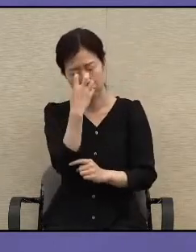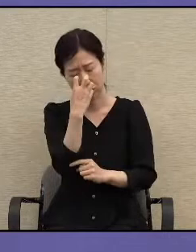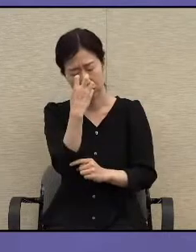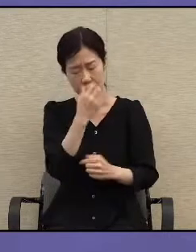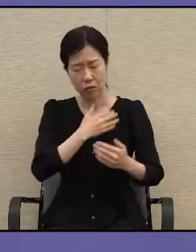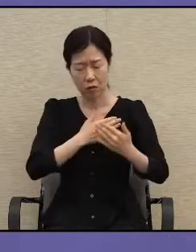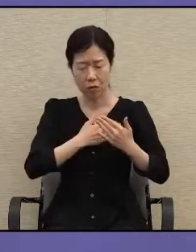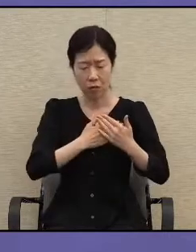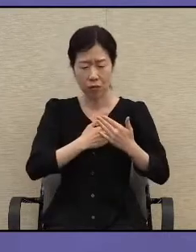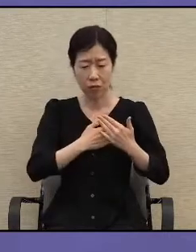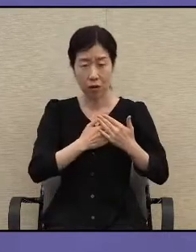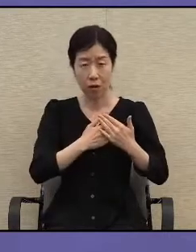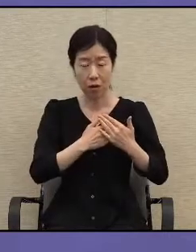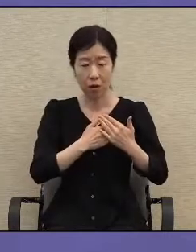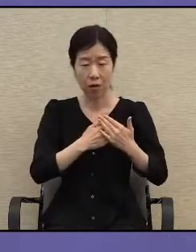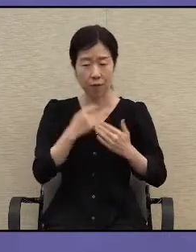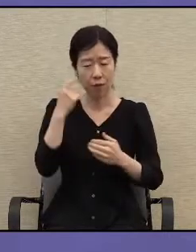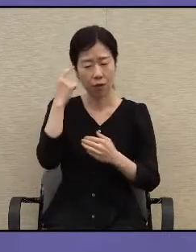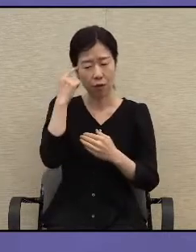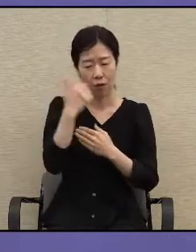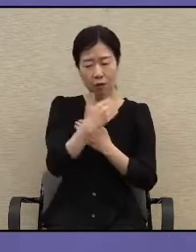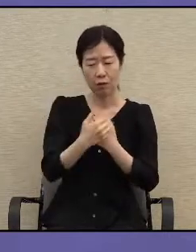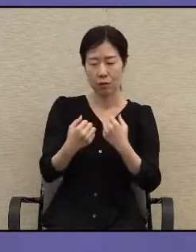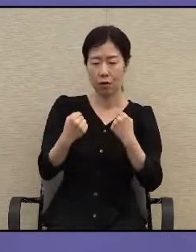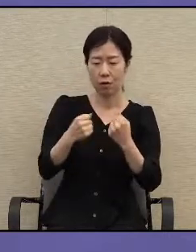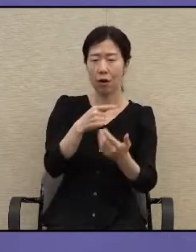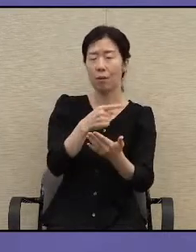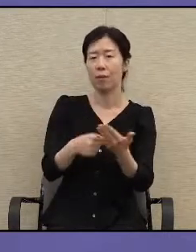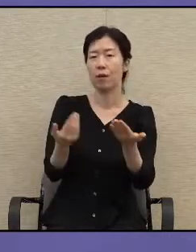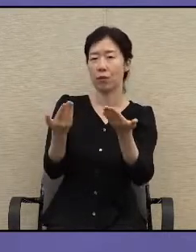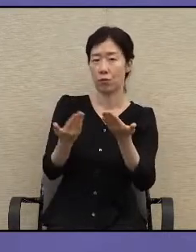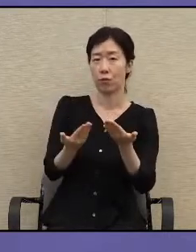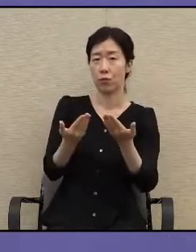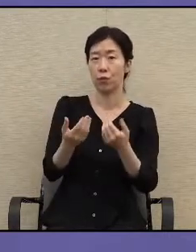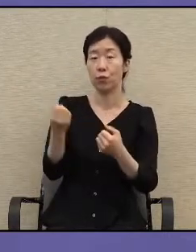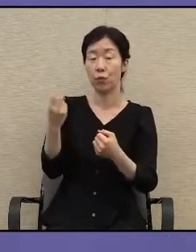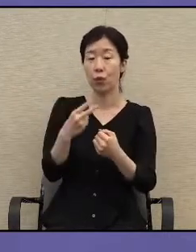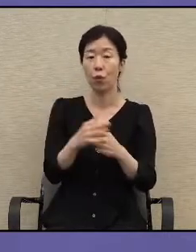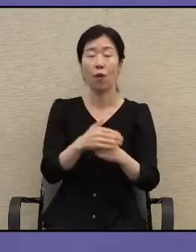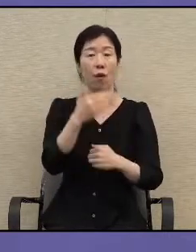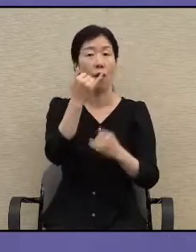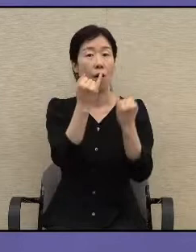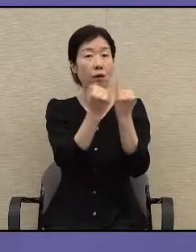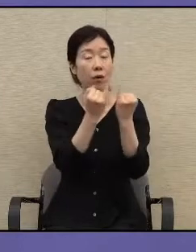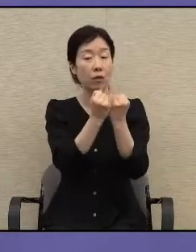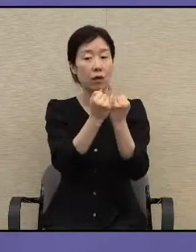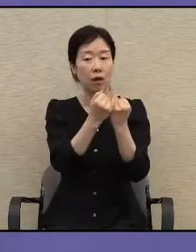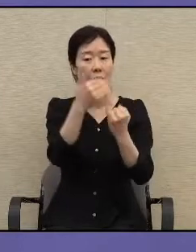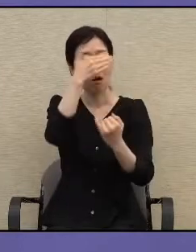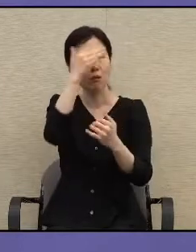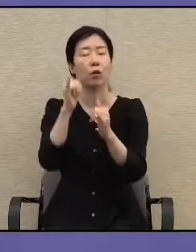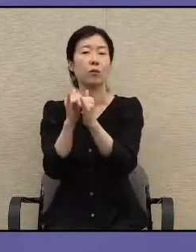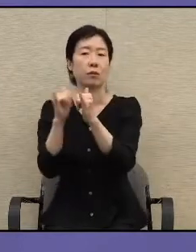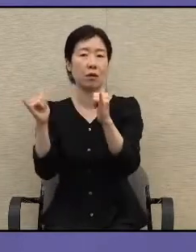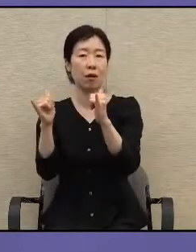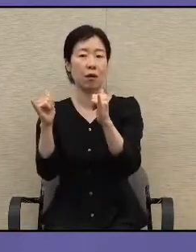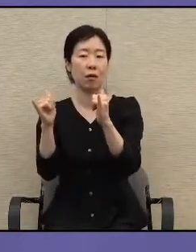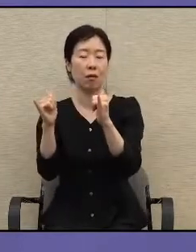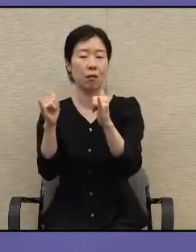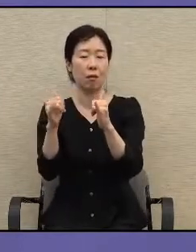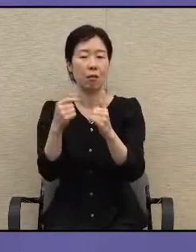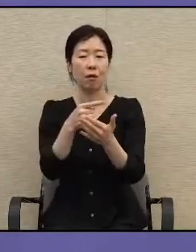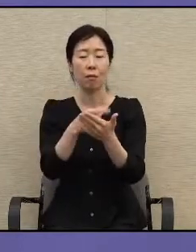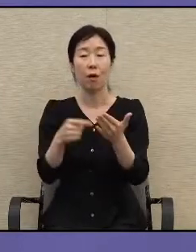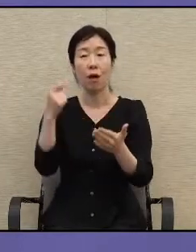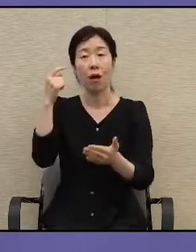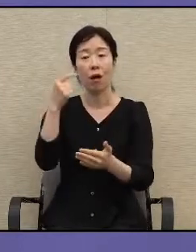이러한 정신건강 영역에 굉장히 많은 영향을 주고 있고 특히 여성, 청장년층이 이런 사회적 거리두기나 이런 코로나19의